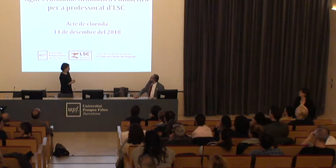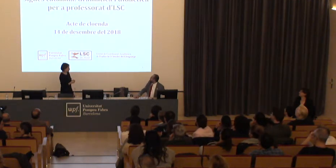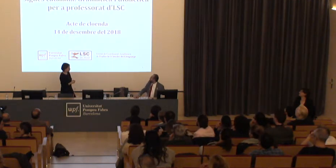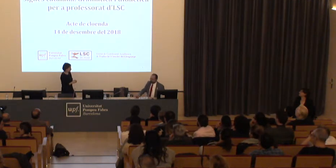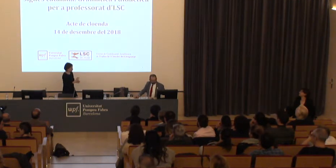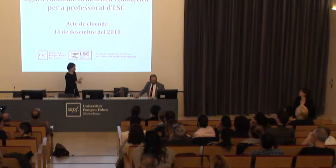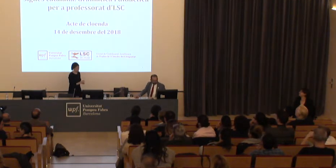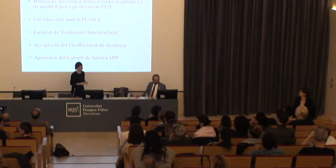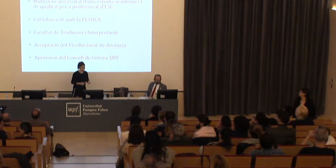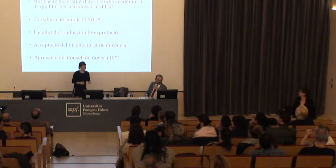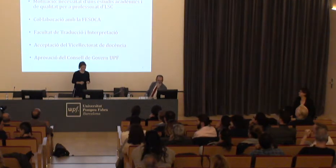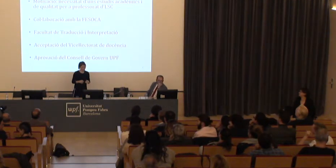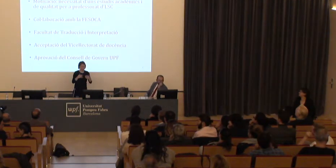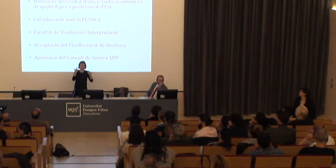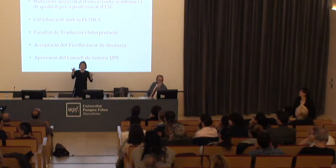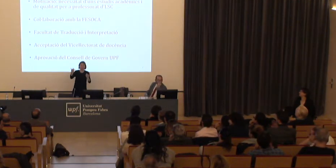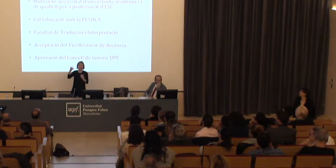Ara.